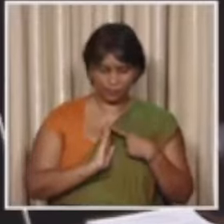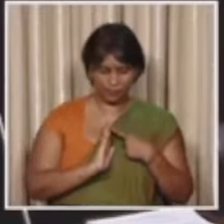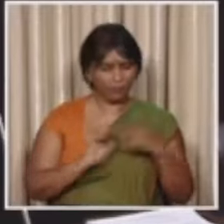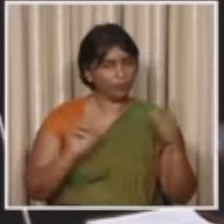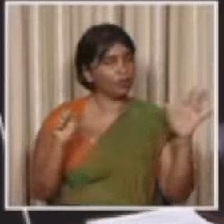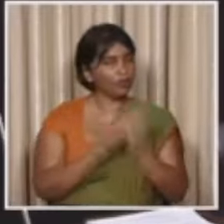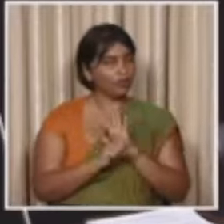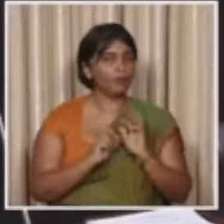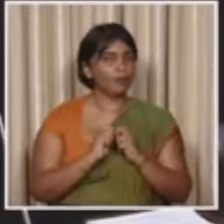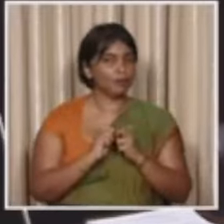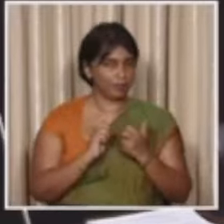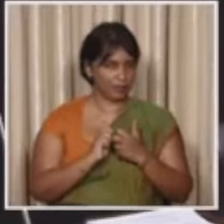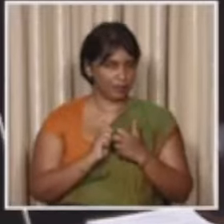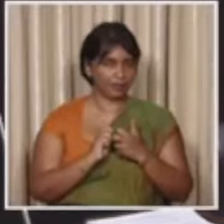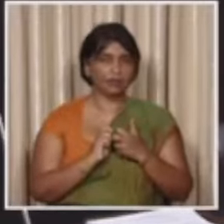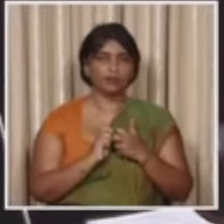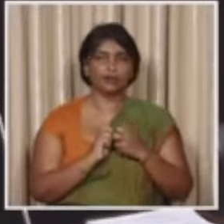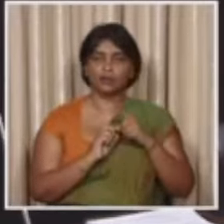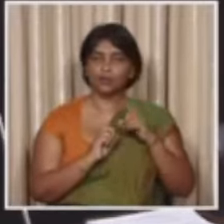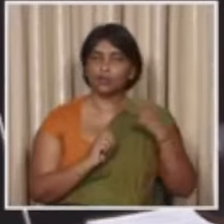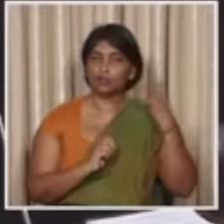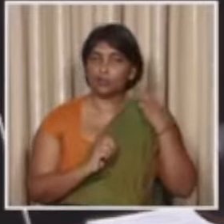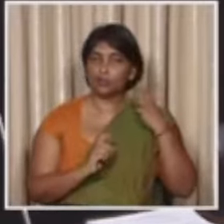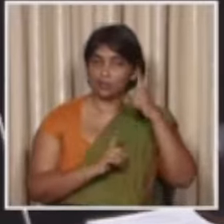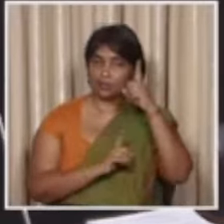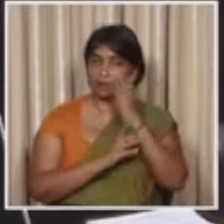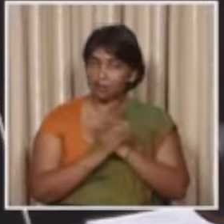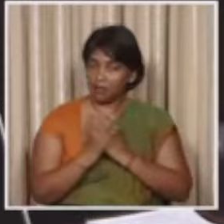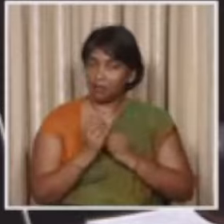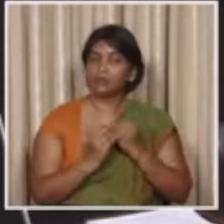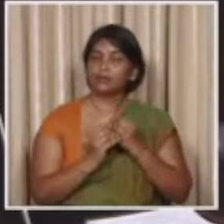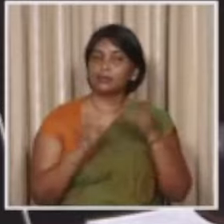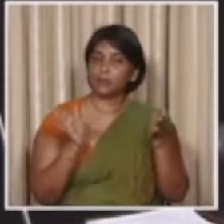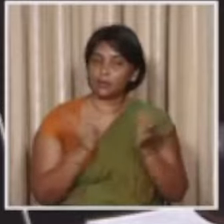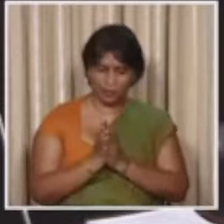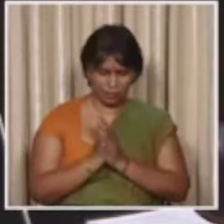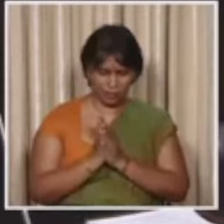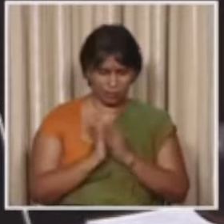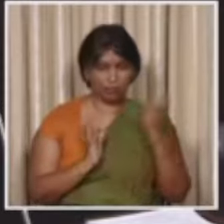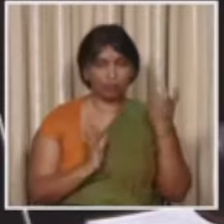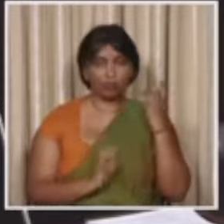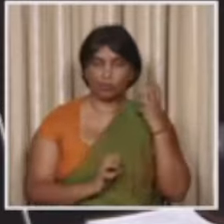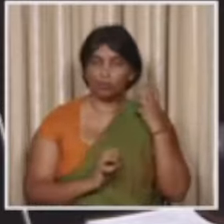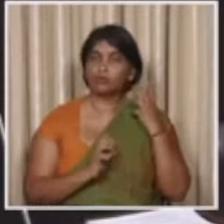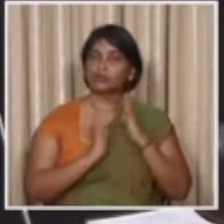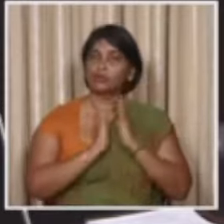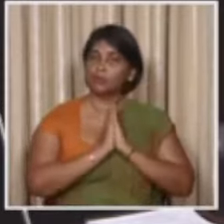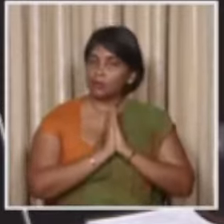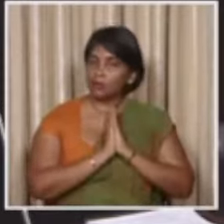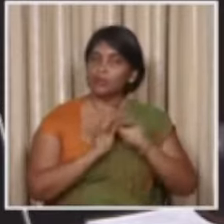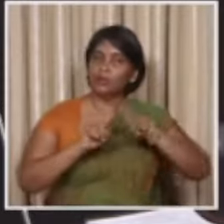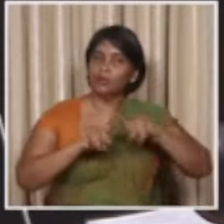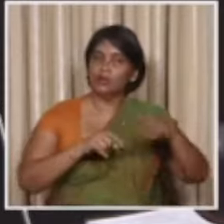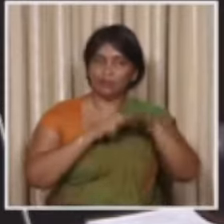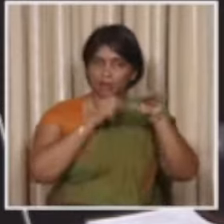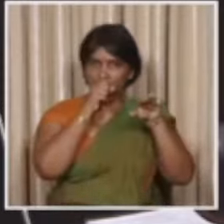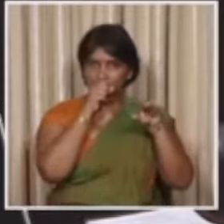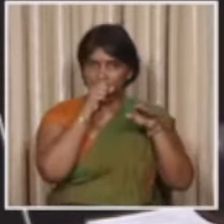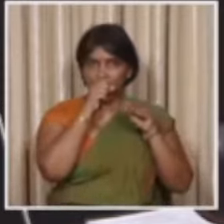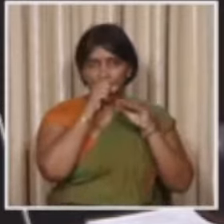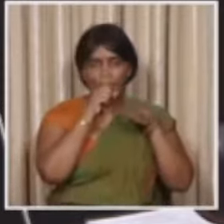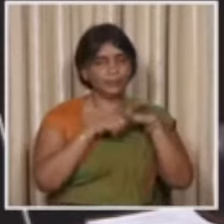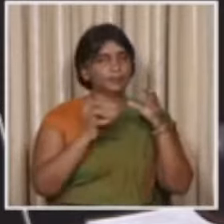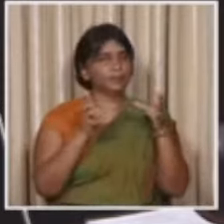පූර්ව ගැටුම් ඒ ඉස්ලාමීය ආගමික ආයතන සමග, ඒ වගේම ඉස්ලාමීය ආගම බෞද්ධ සහ අනිකුත් සමාජීය කණ්ඩායම්